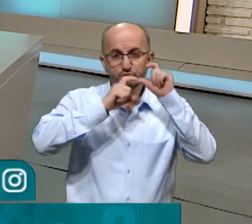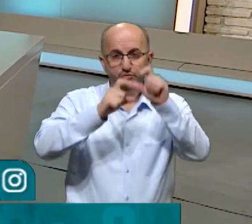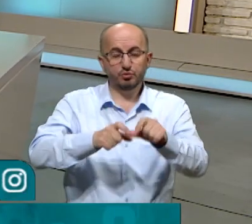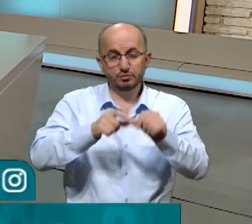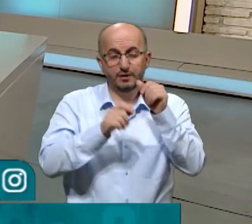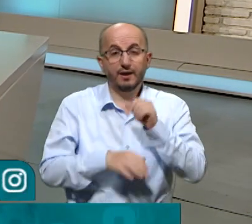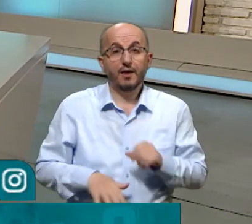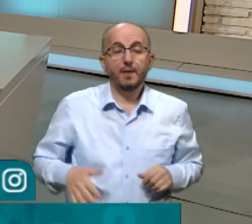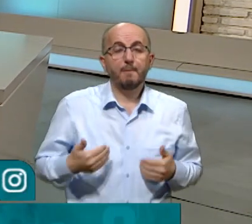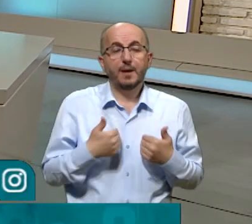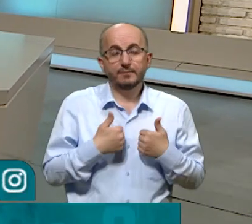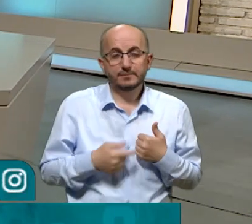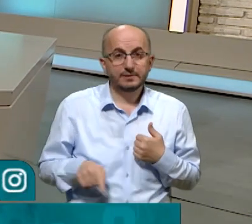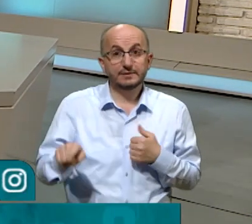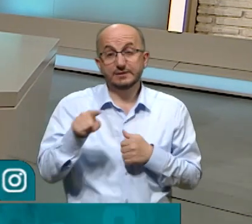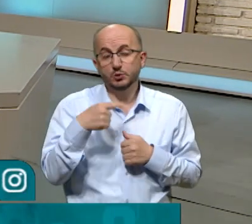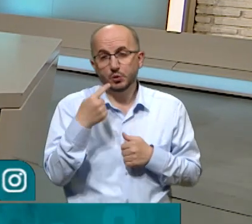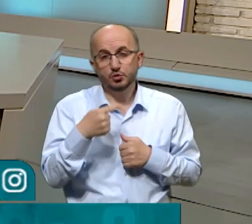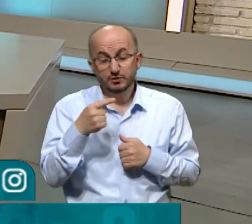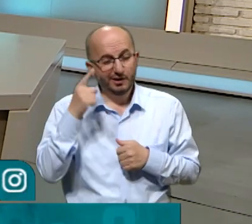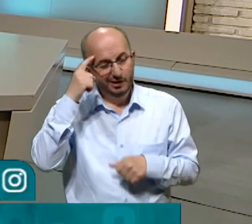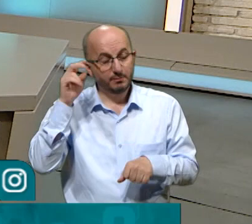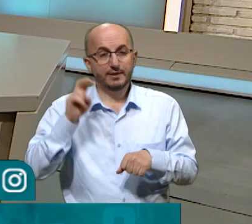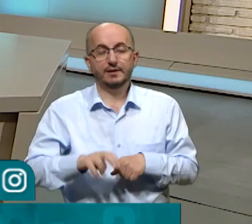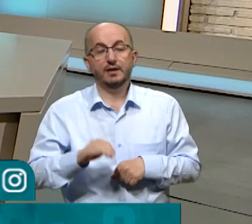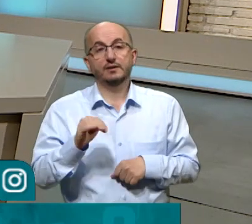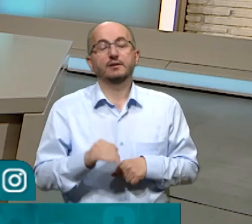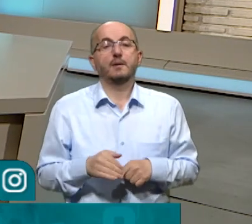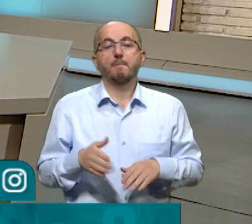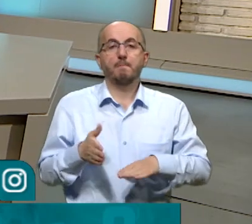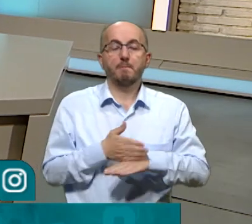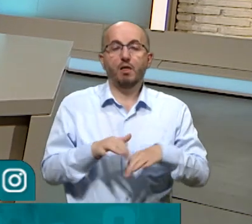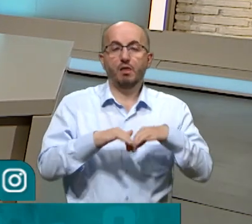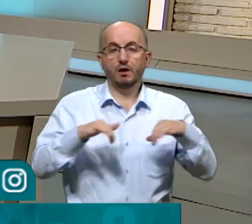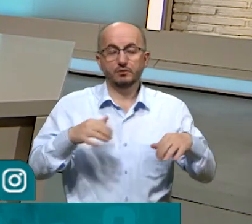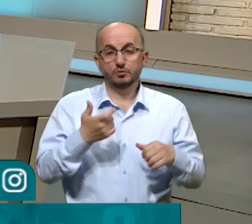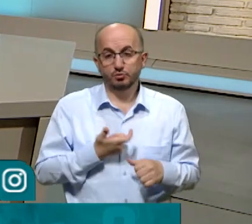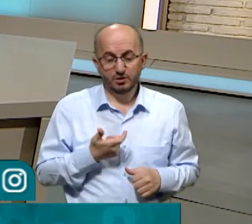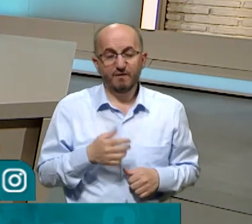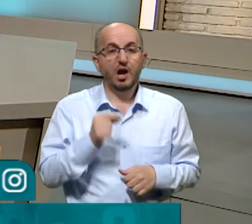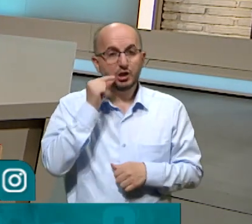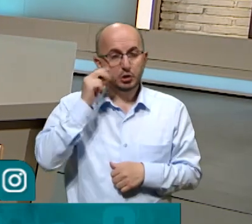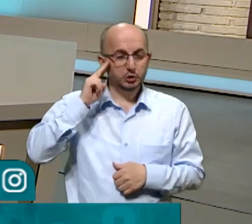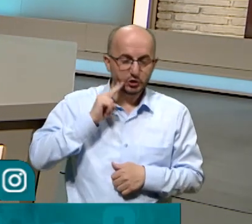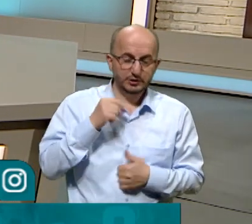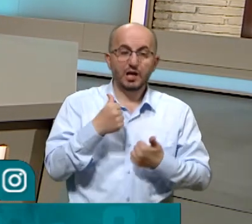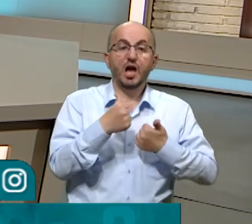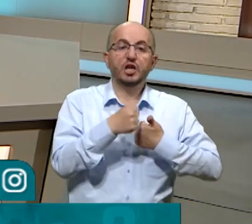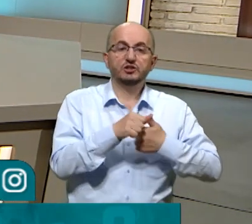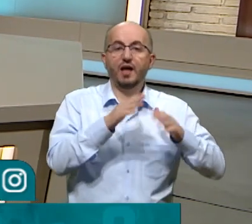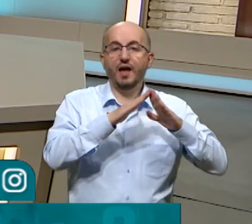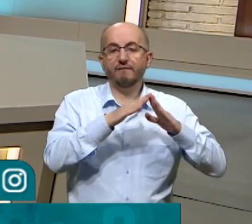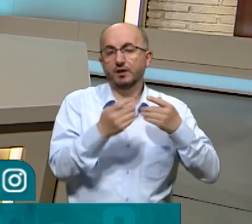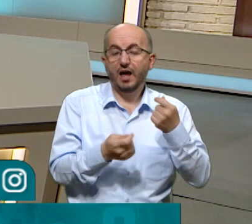genelde benim daha sonra siz konuşurken aklıma geldi bu mesela mal ayrılığı ilkesi var beyefendi zengin eşi de ev hanımı